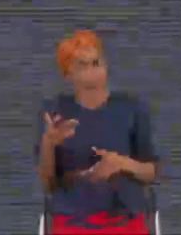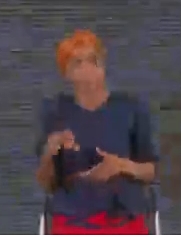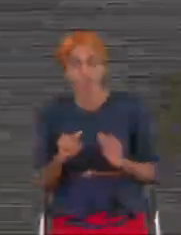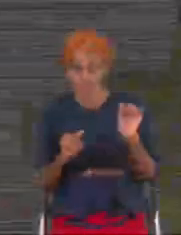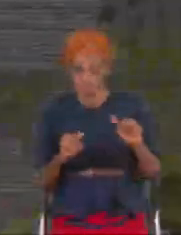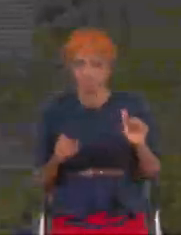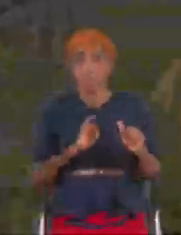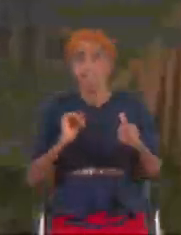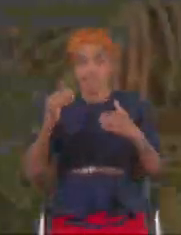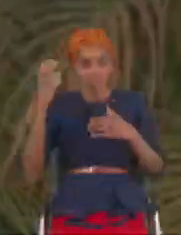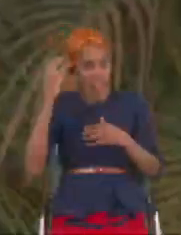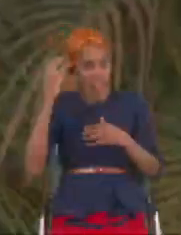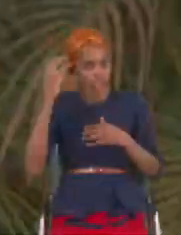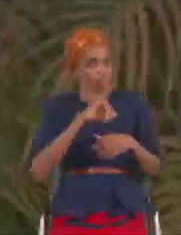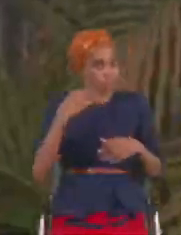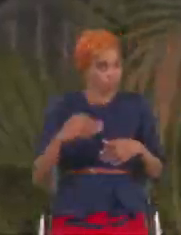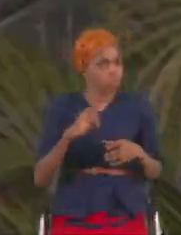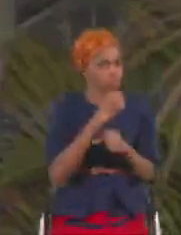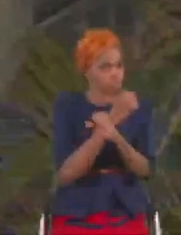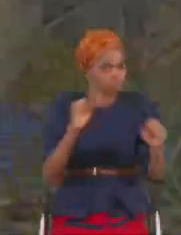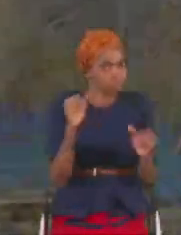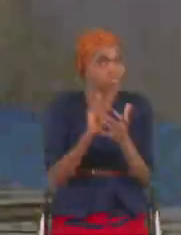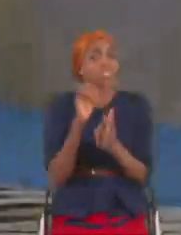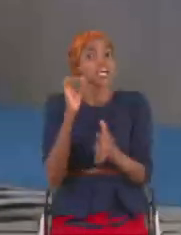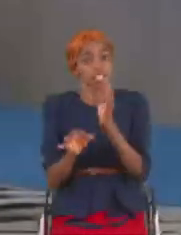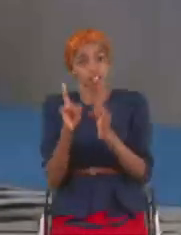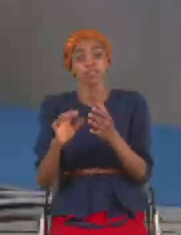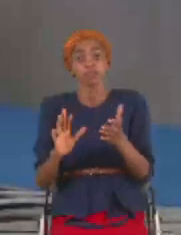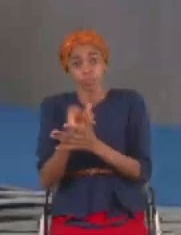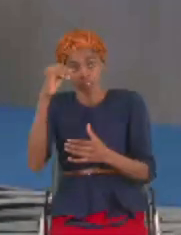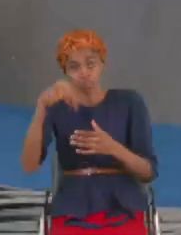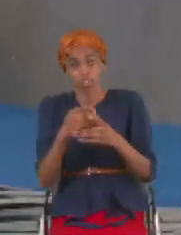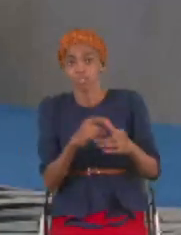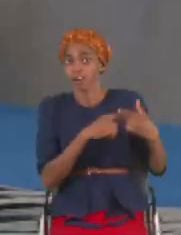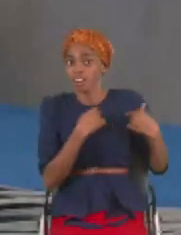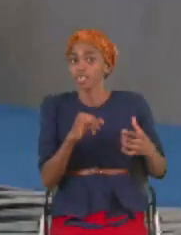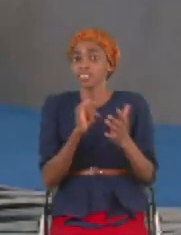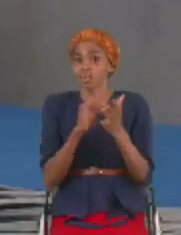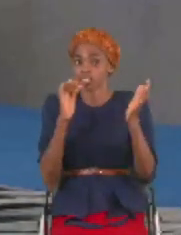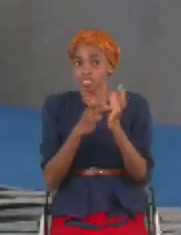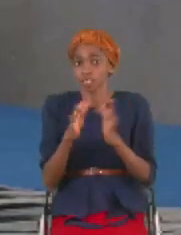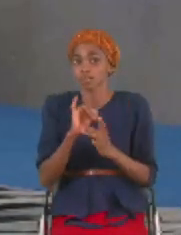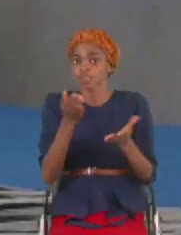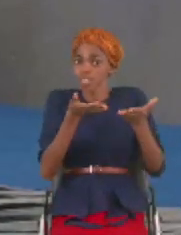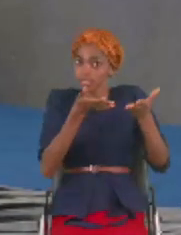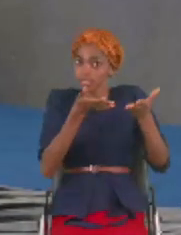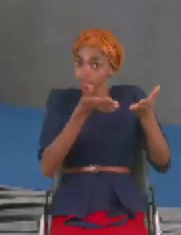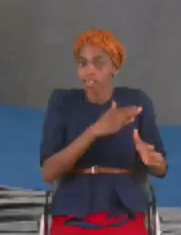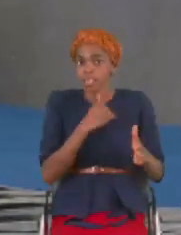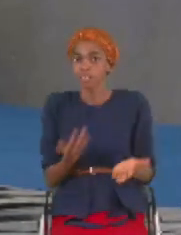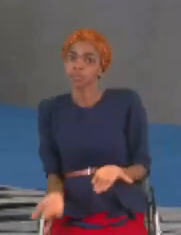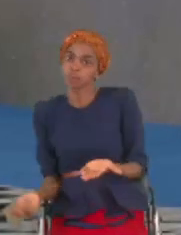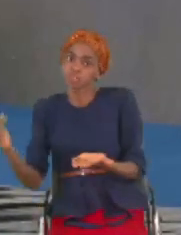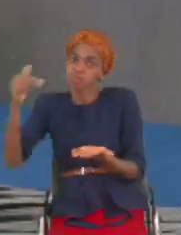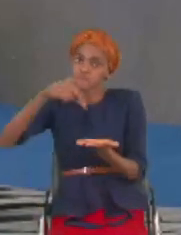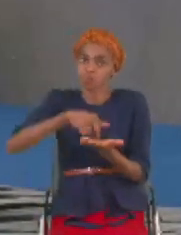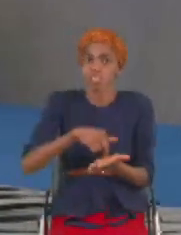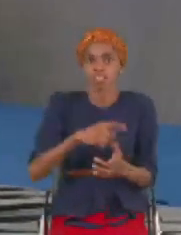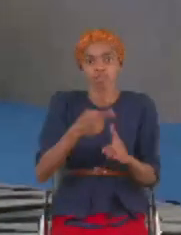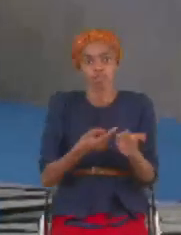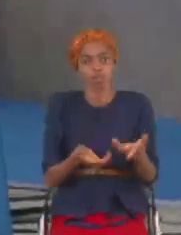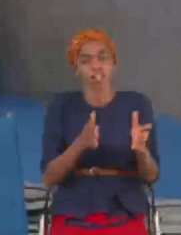entendu parler du salut que c'est vous croyez datant que tu crois d'aton que que j'écris ces mots et qu'il est